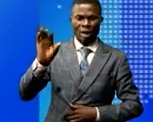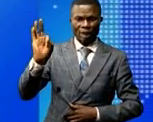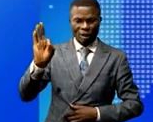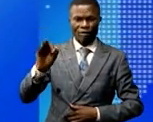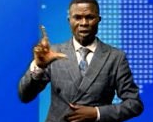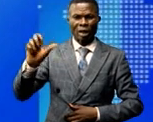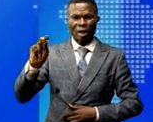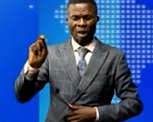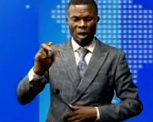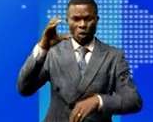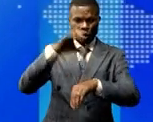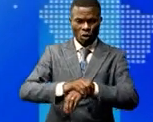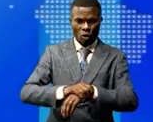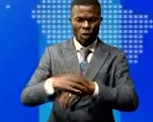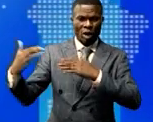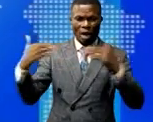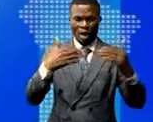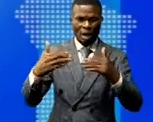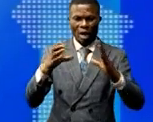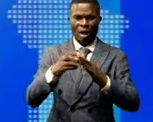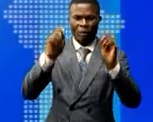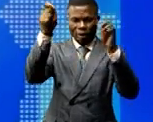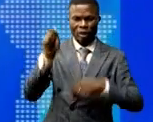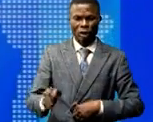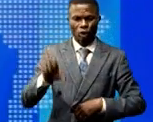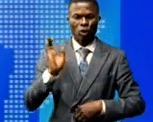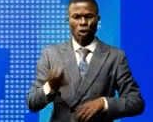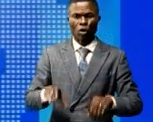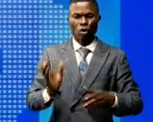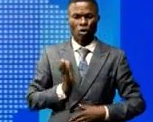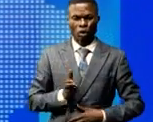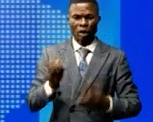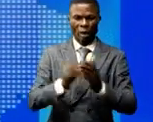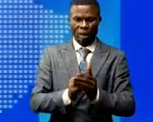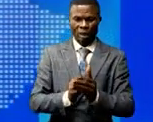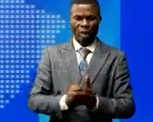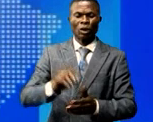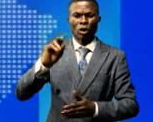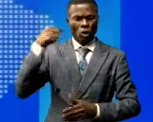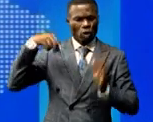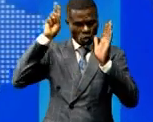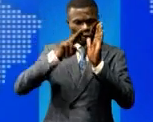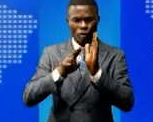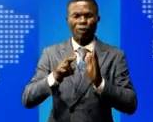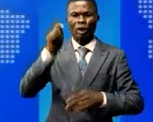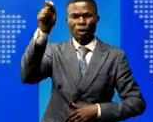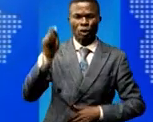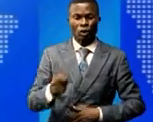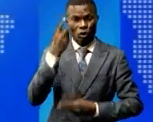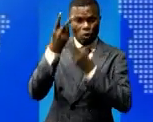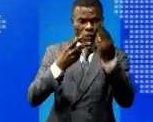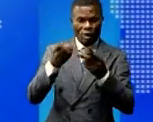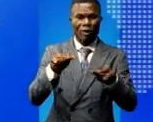FRDC lors de ses affrontements avec les forces loyalistes. Ensuite, Johnny Luboya, gouverneur militaire, a effectué une visite